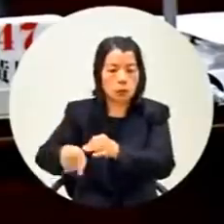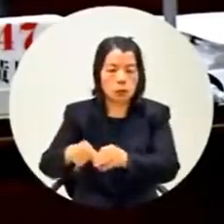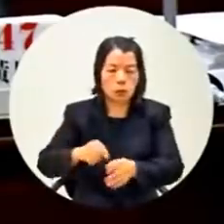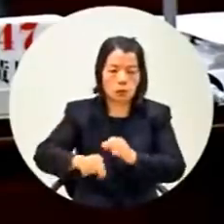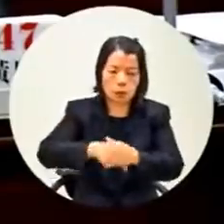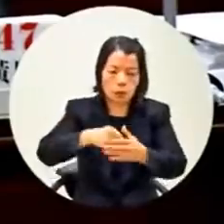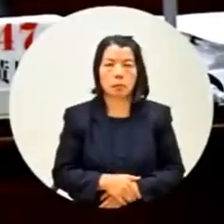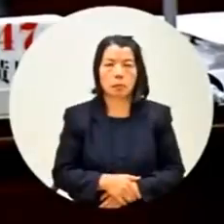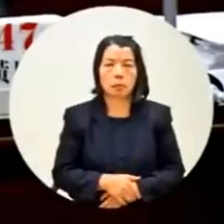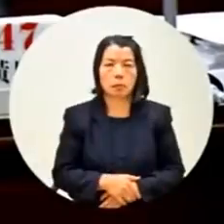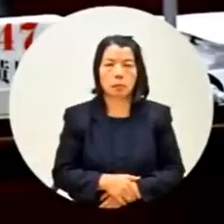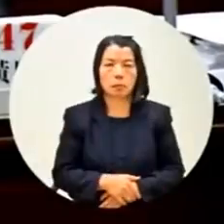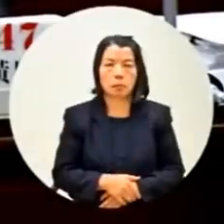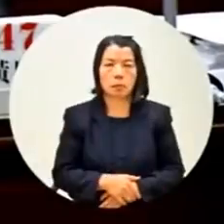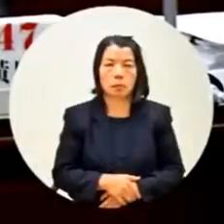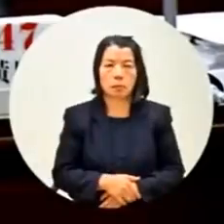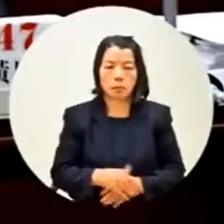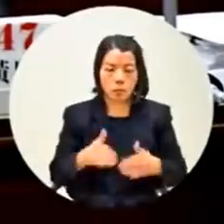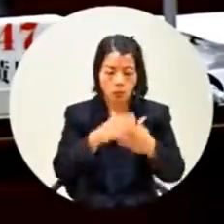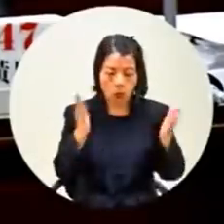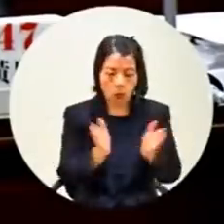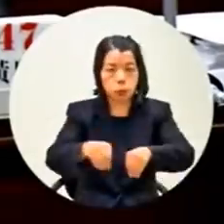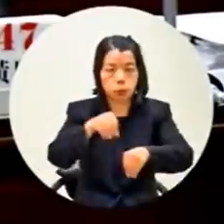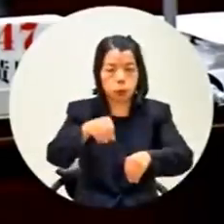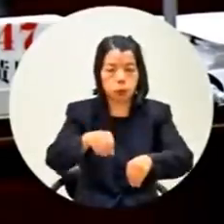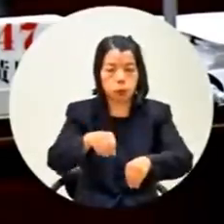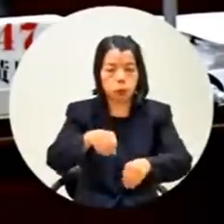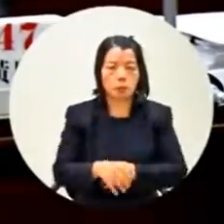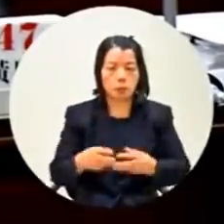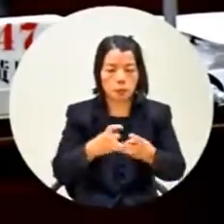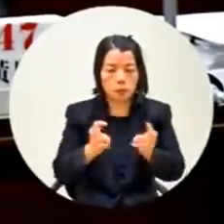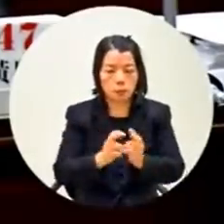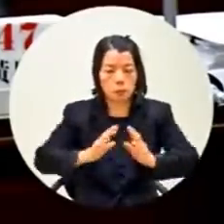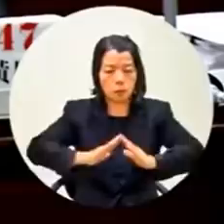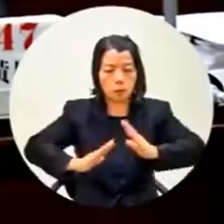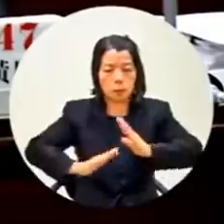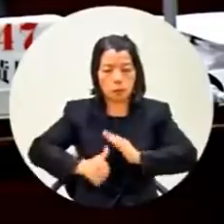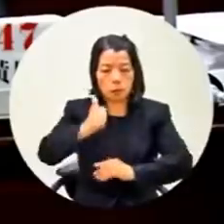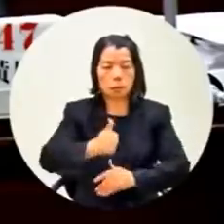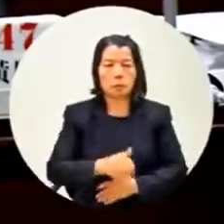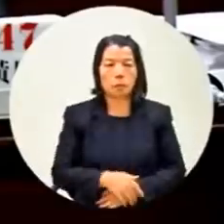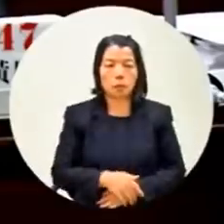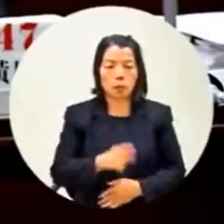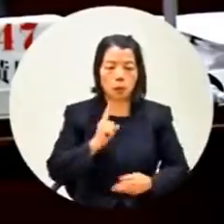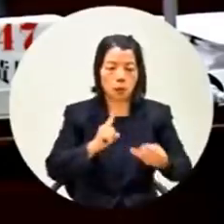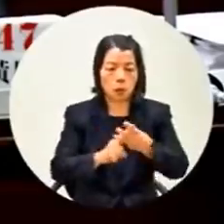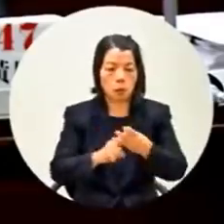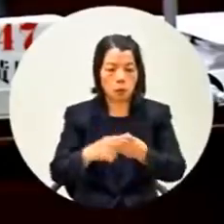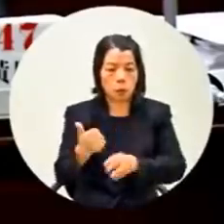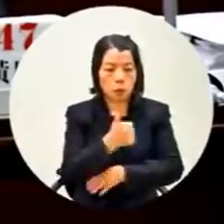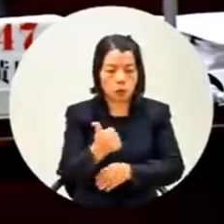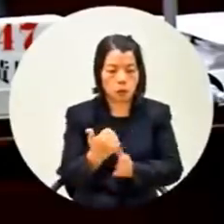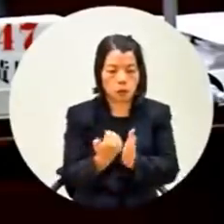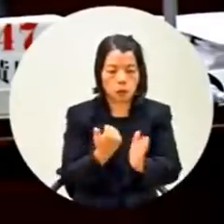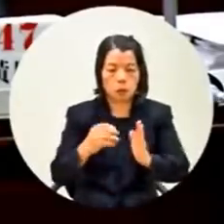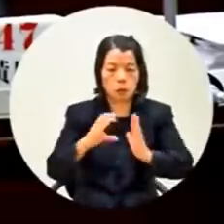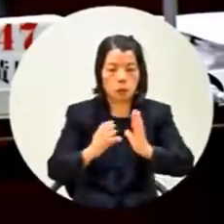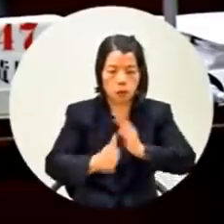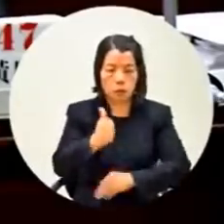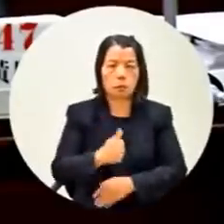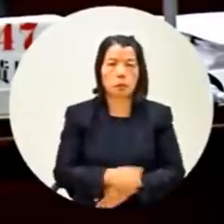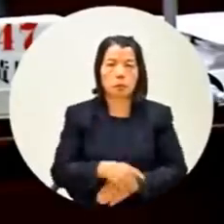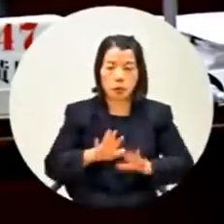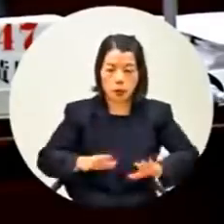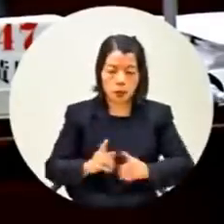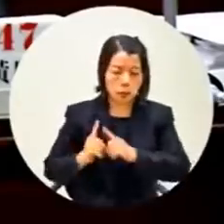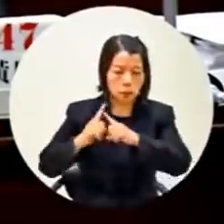戳什么戳？整个录音带中间啊，杨市长，当时我们的王端仁前局长，他在现